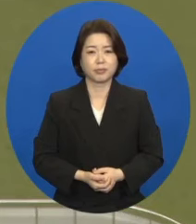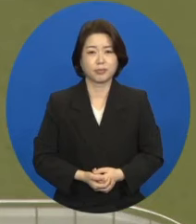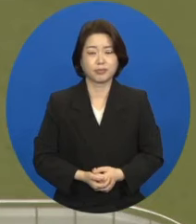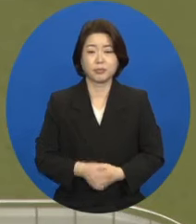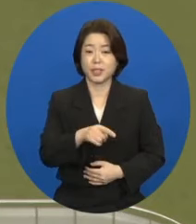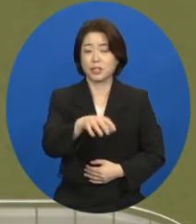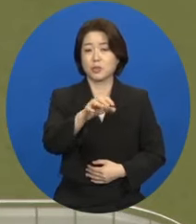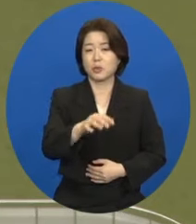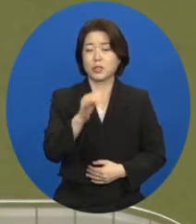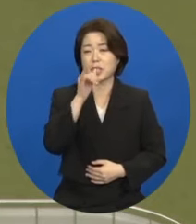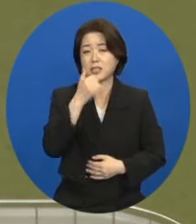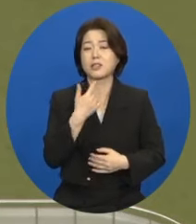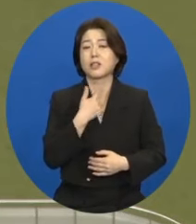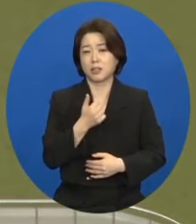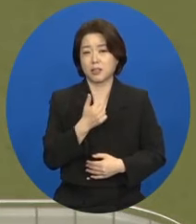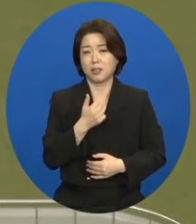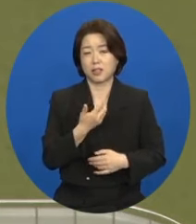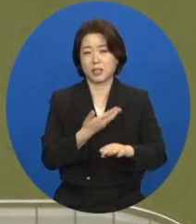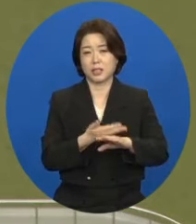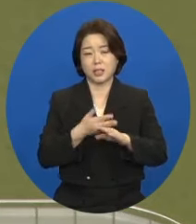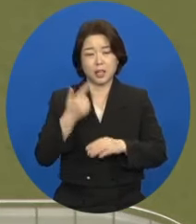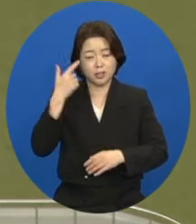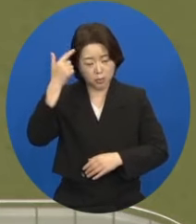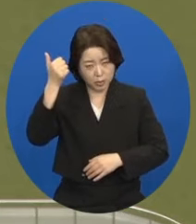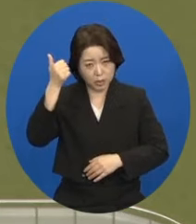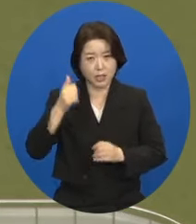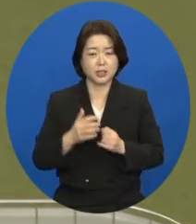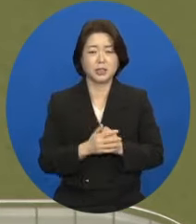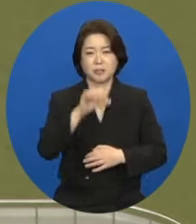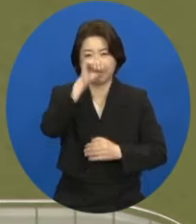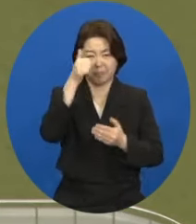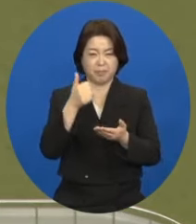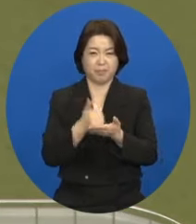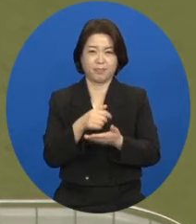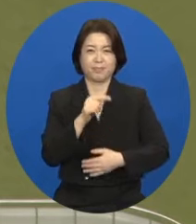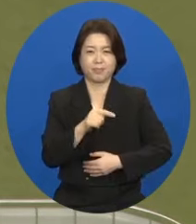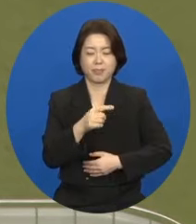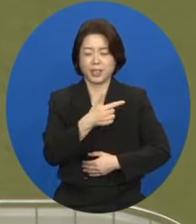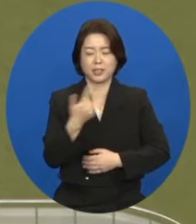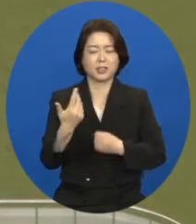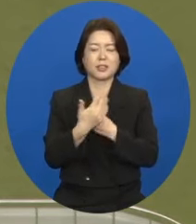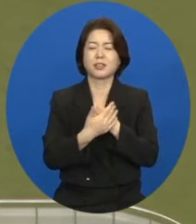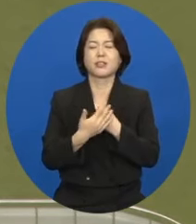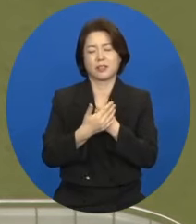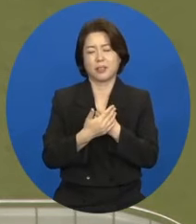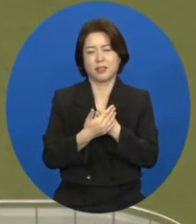그 자리에 있었던 우리 목사님들과 장로님들이 큰 은혜가 있었어요.